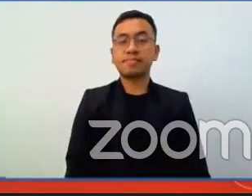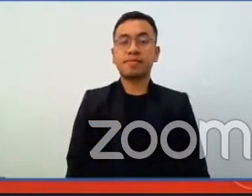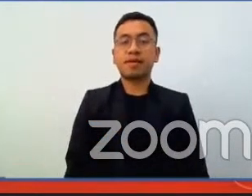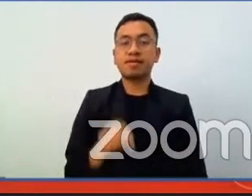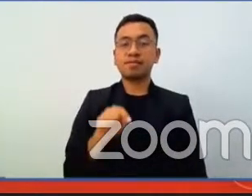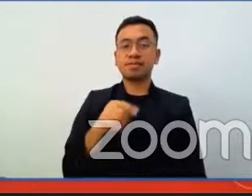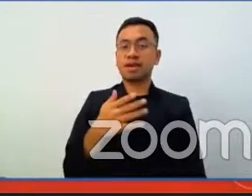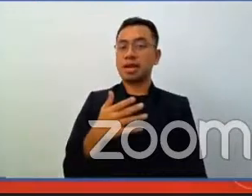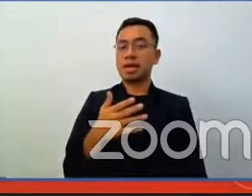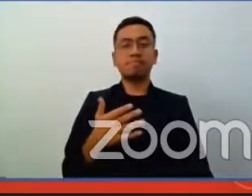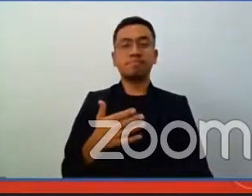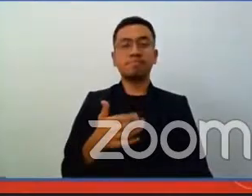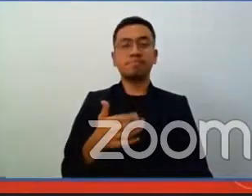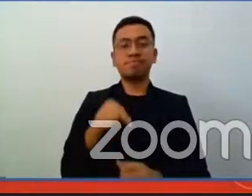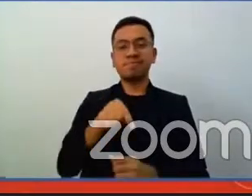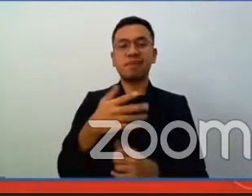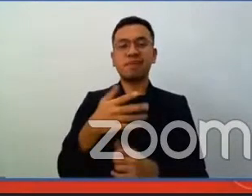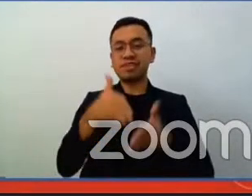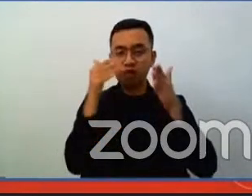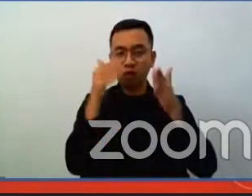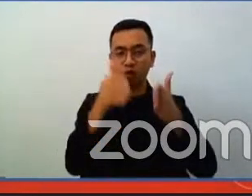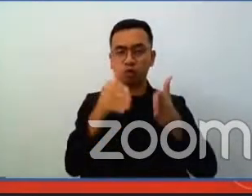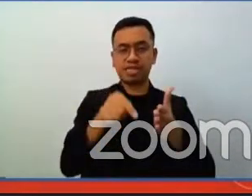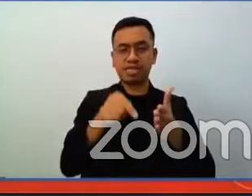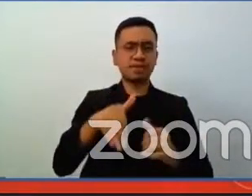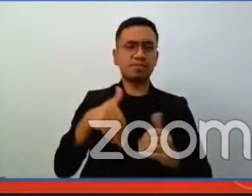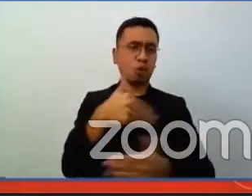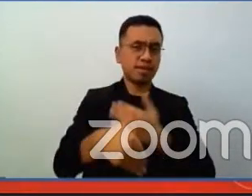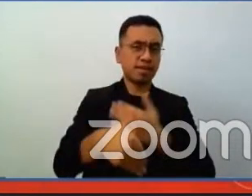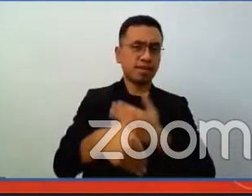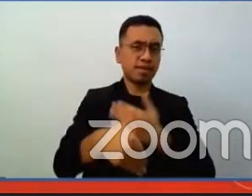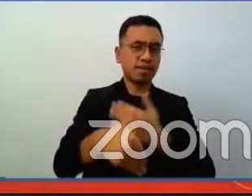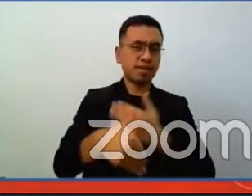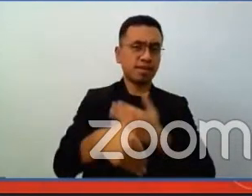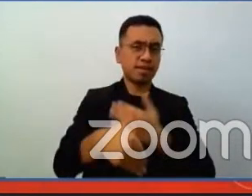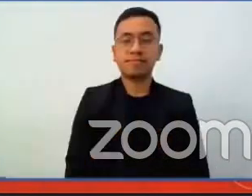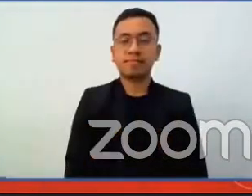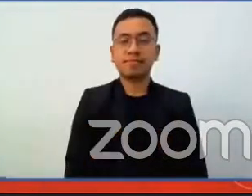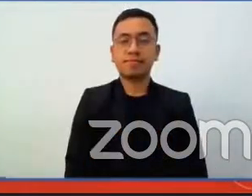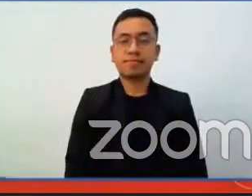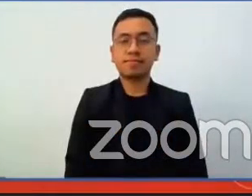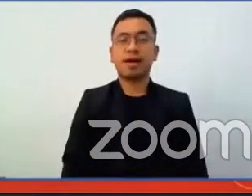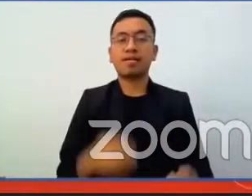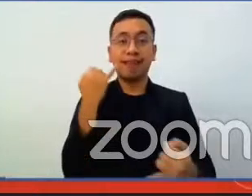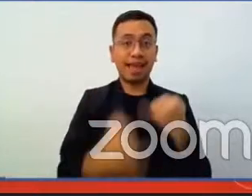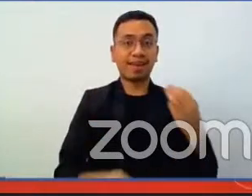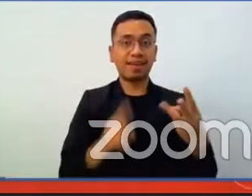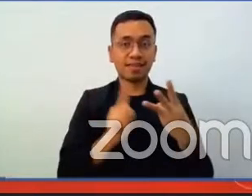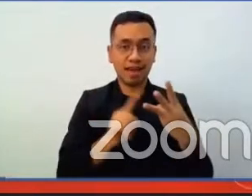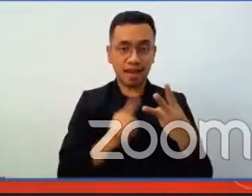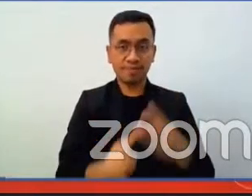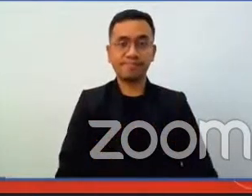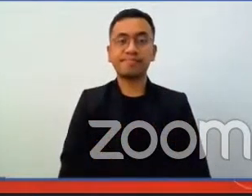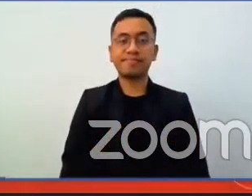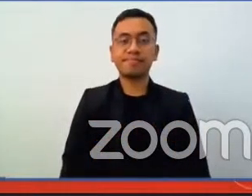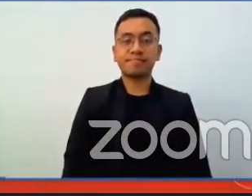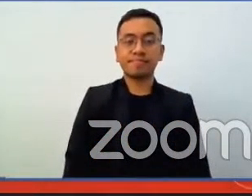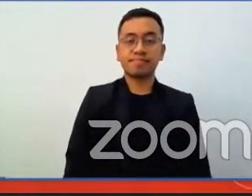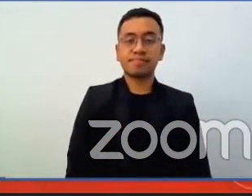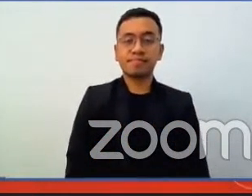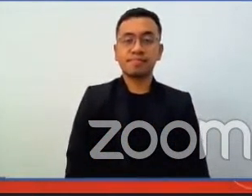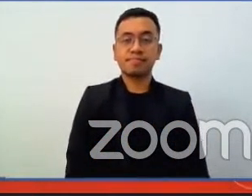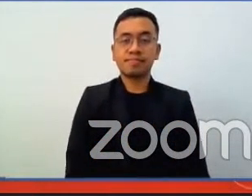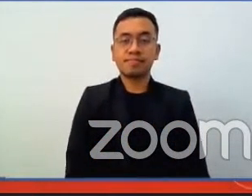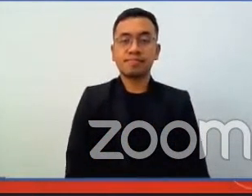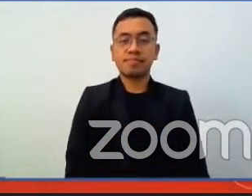Untuk sementara mungkin kita masih akan berangkat ke sana. Itu yang kedua. Yang ketiga, yang terakhir adalah